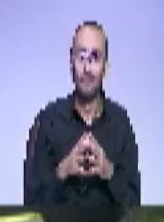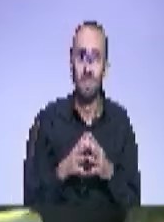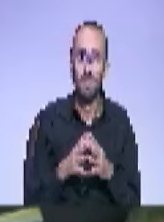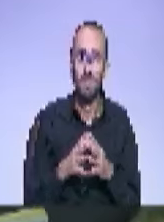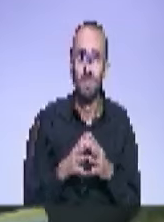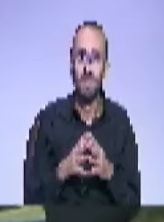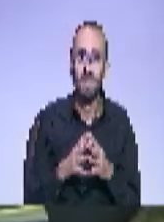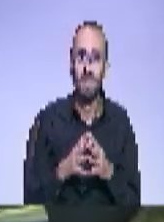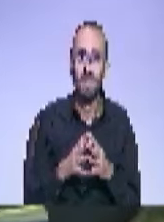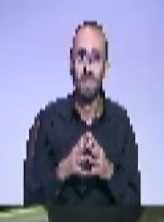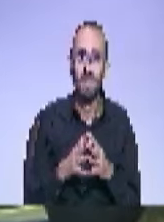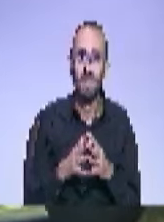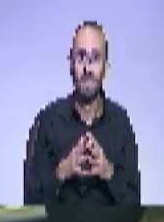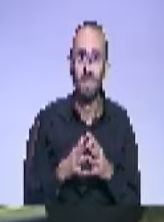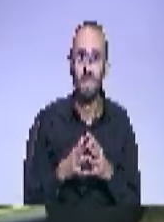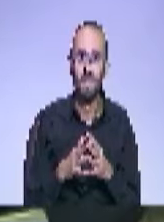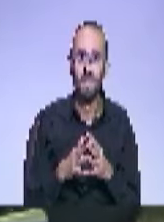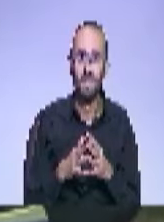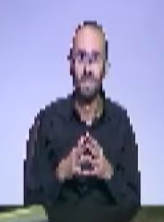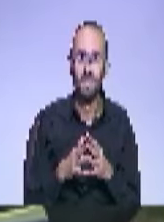سيدنا معاكي. معاكي، اتفضلي يا حبيبتي.